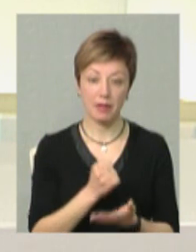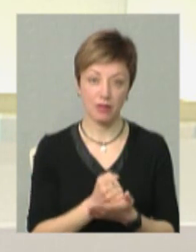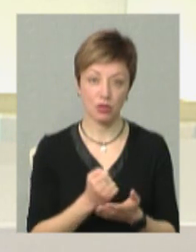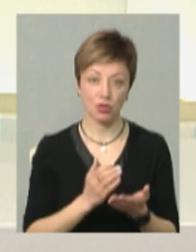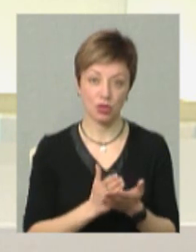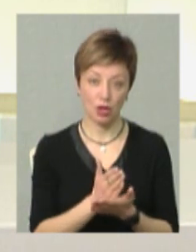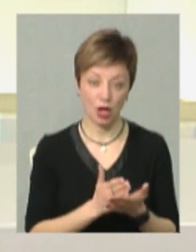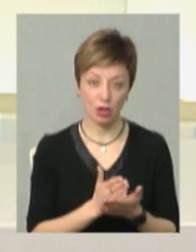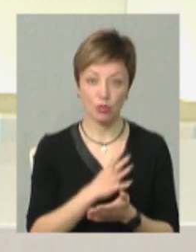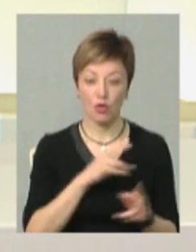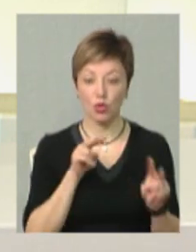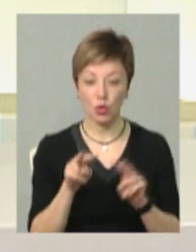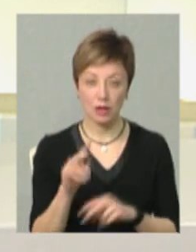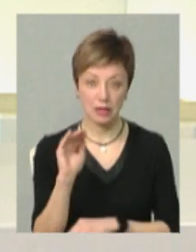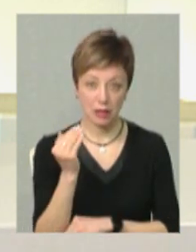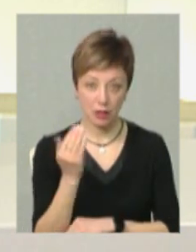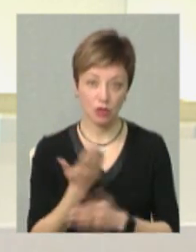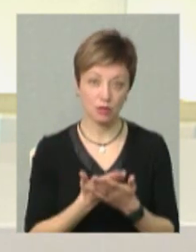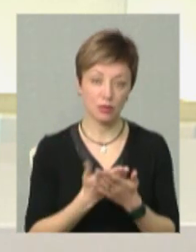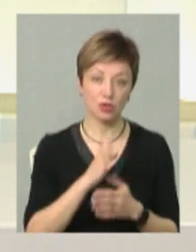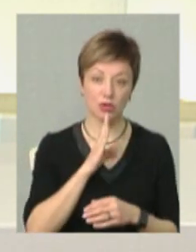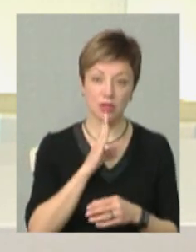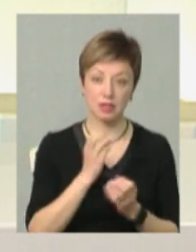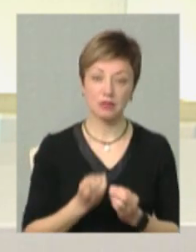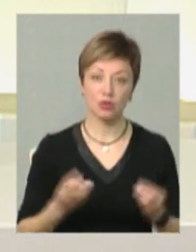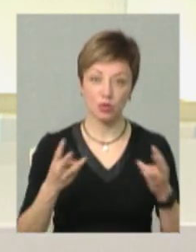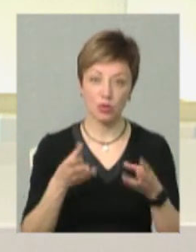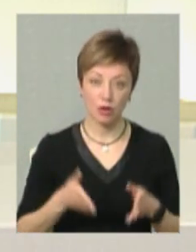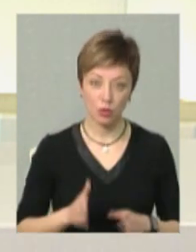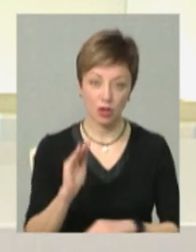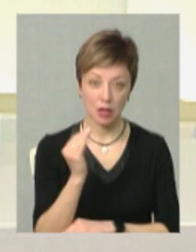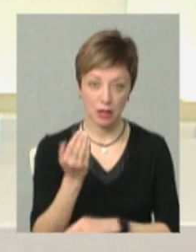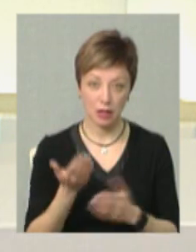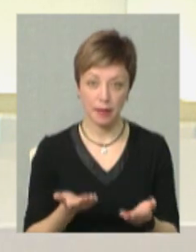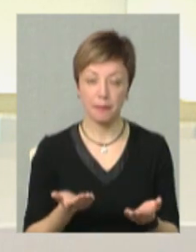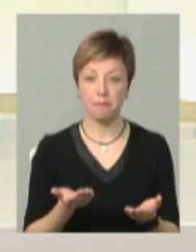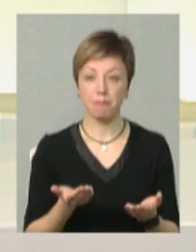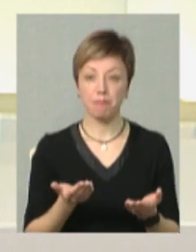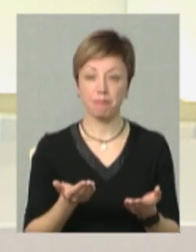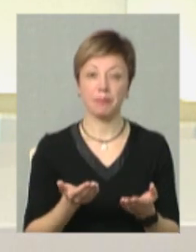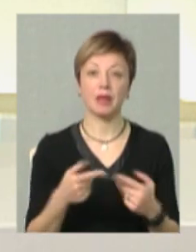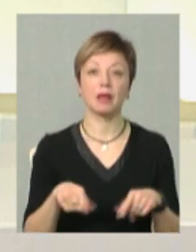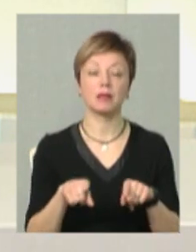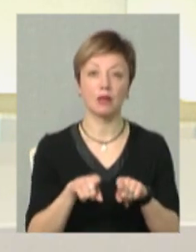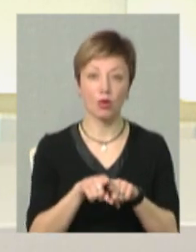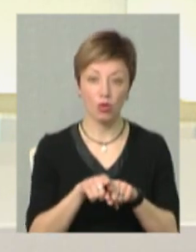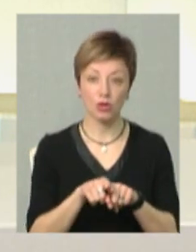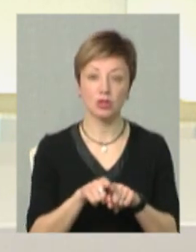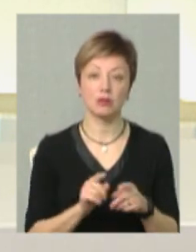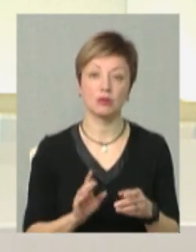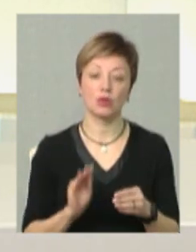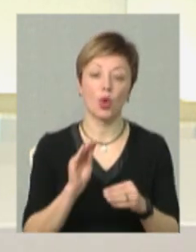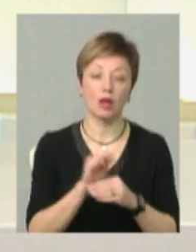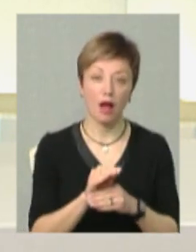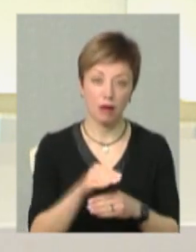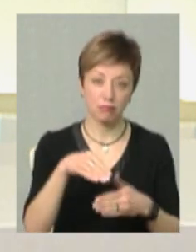підтверджують стаж. Був догляд за дитиною, якщо це жінка, свідоцтво про народження дитини. І також доєднати